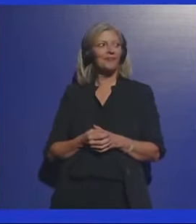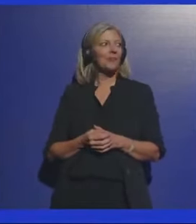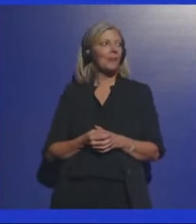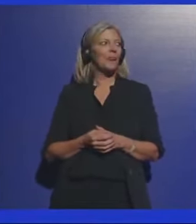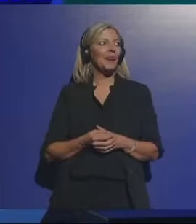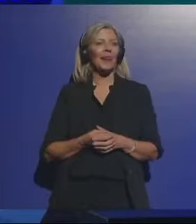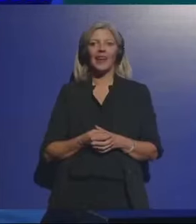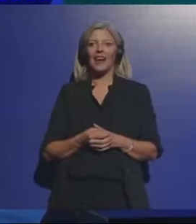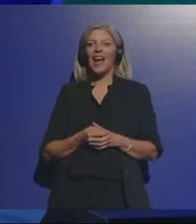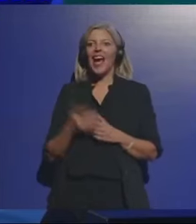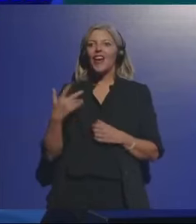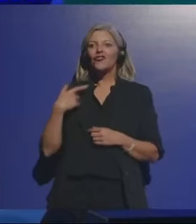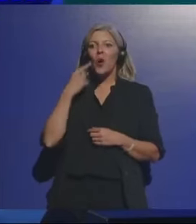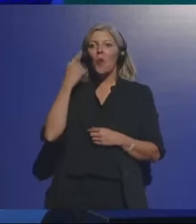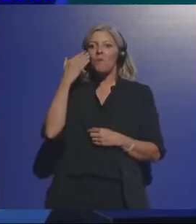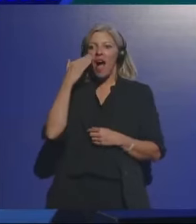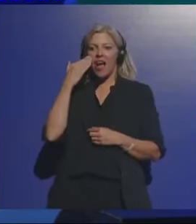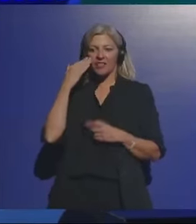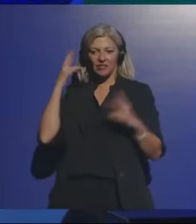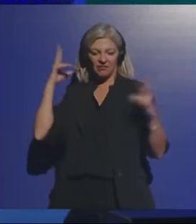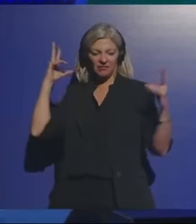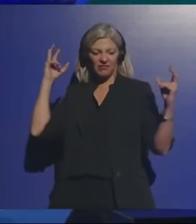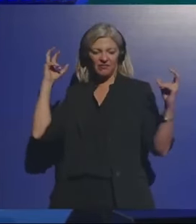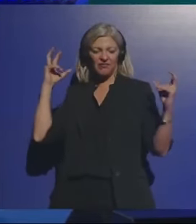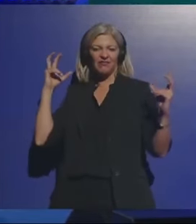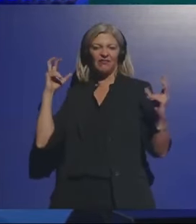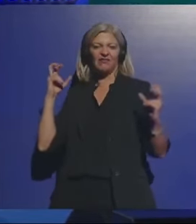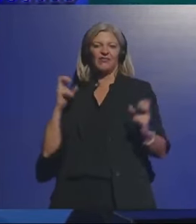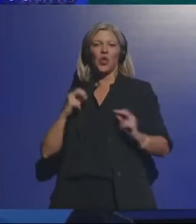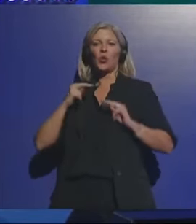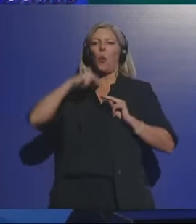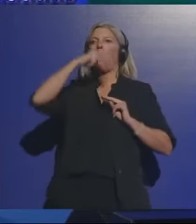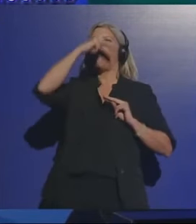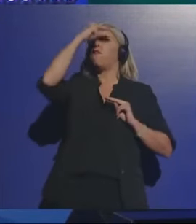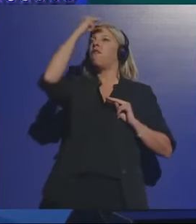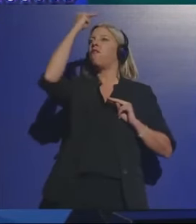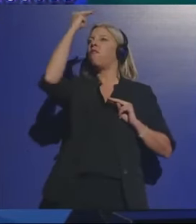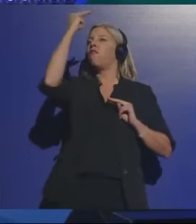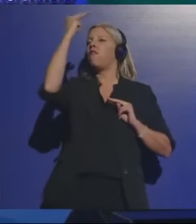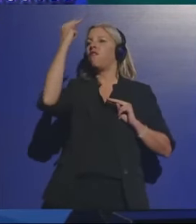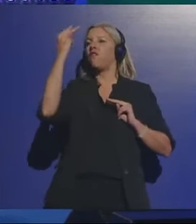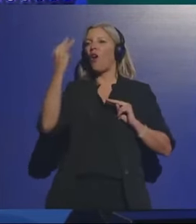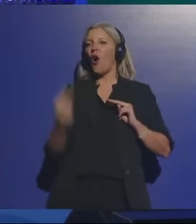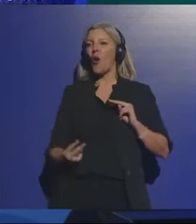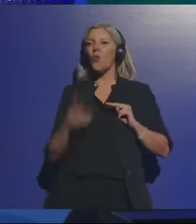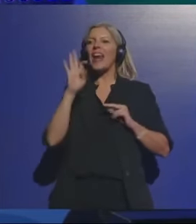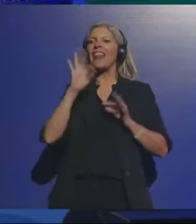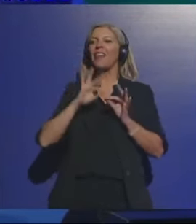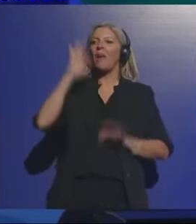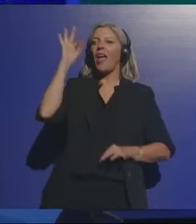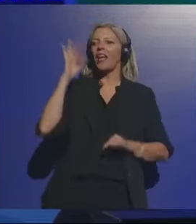questo si tuffa maschio bello Tutto vecchio da 40 metri